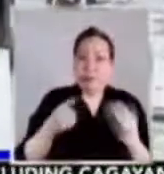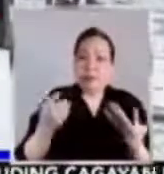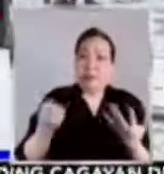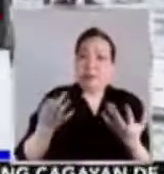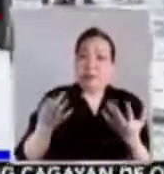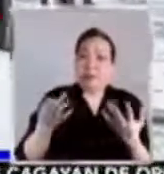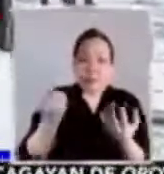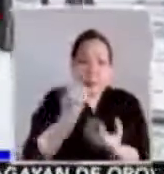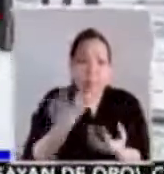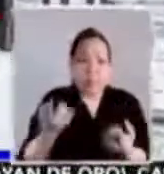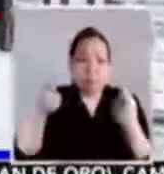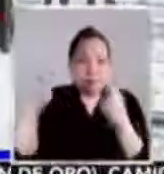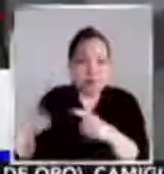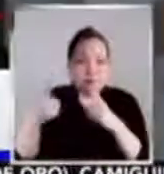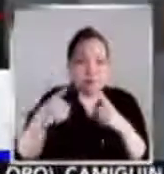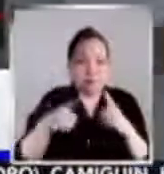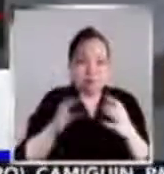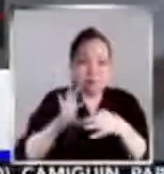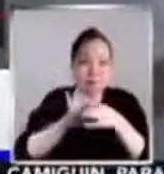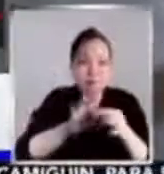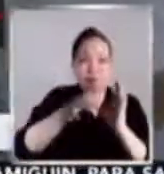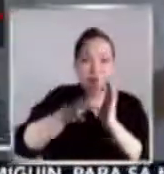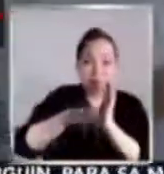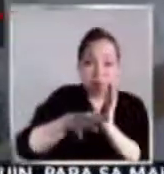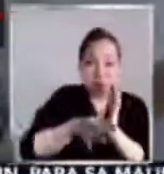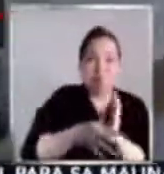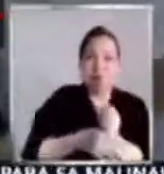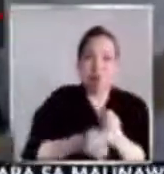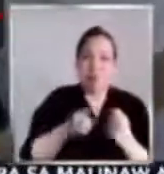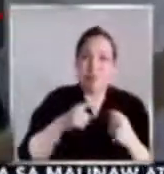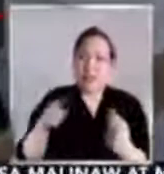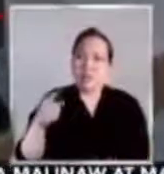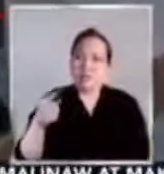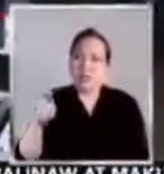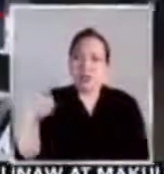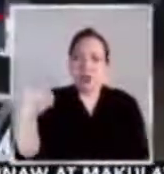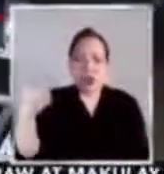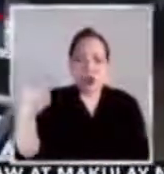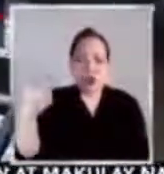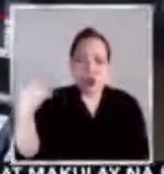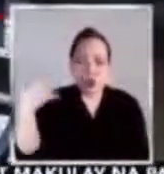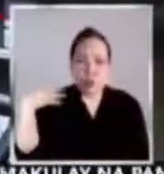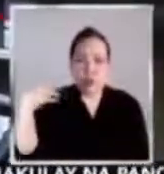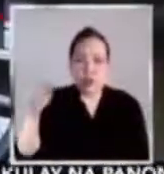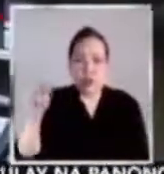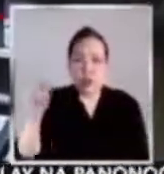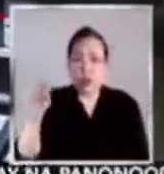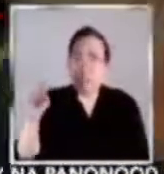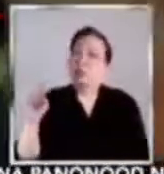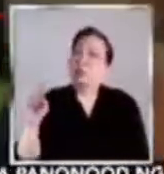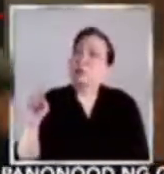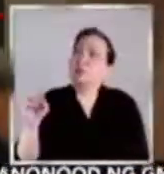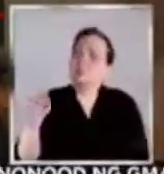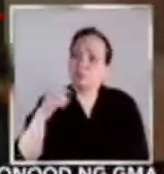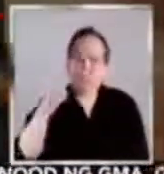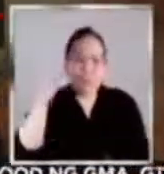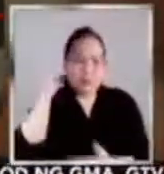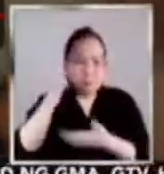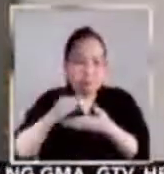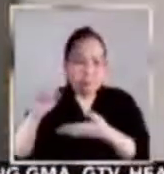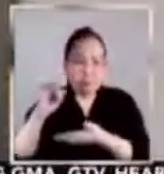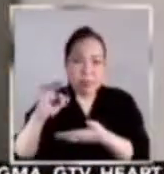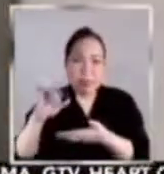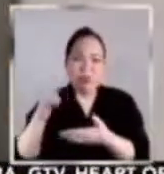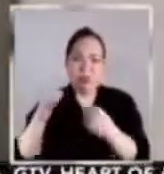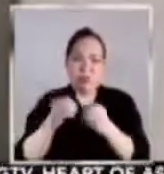Sabi ni DILG Secretary Eduardo Anyo, may tuturing daw na mas mapaya pang eleksyon 2022 kumpara noong 2010 at 2016 presidential